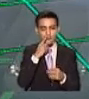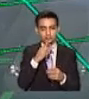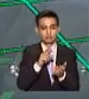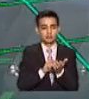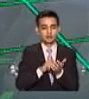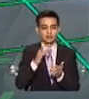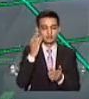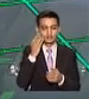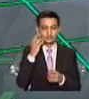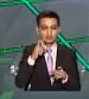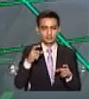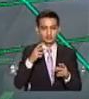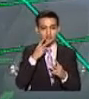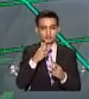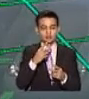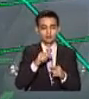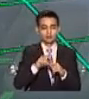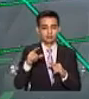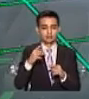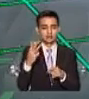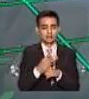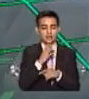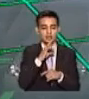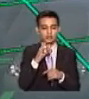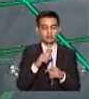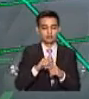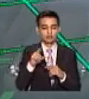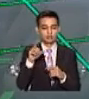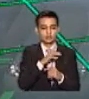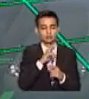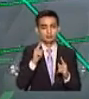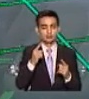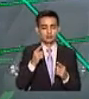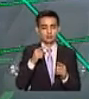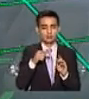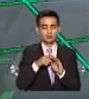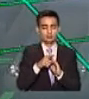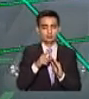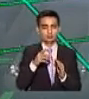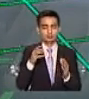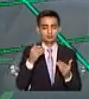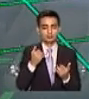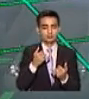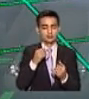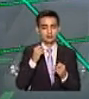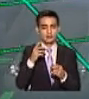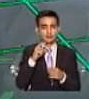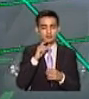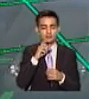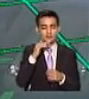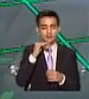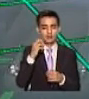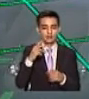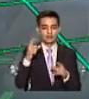что прежде доступный овощ подорожал аж в 3 раза. С чем это связано? Неужели стабилизационные фонды опустили?